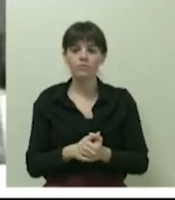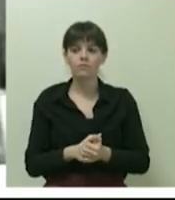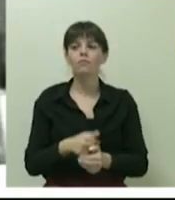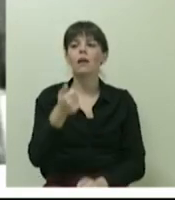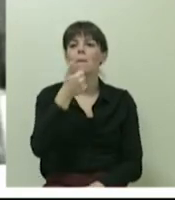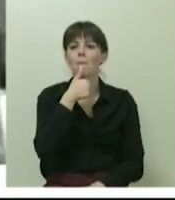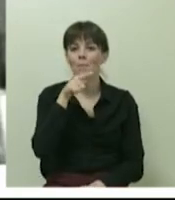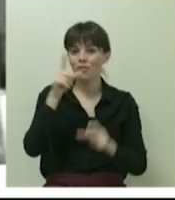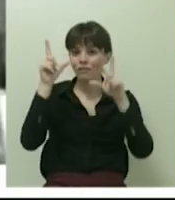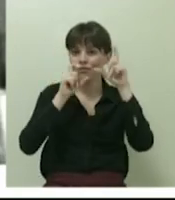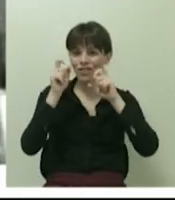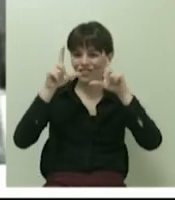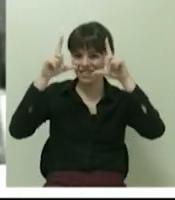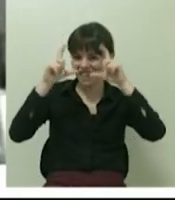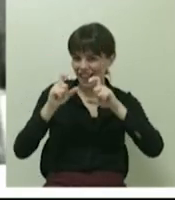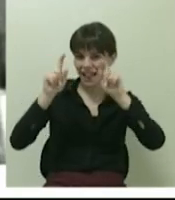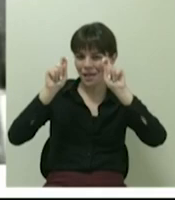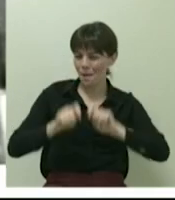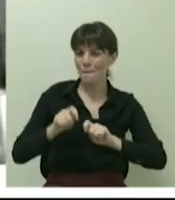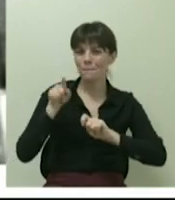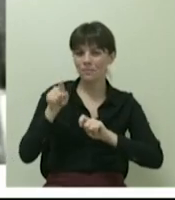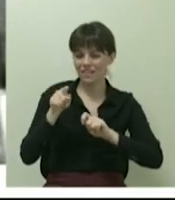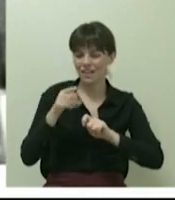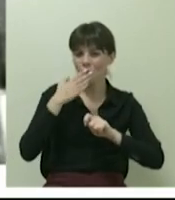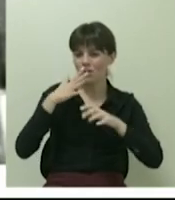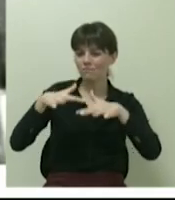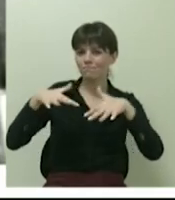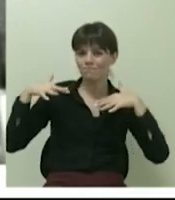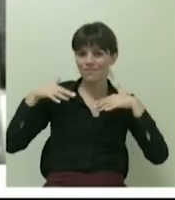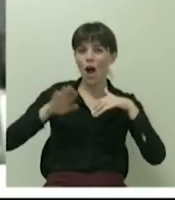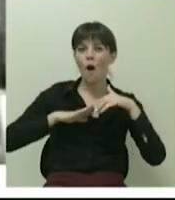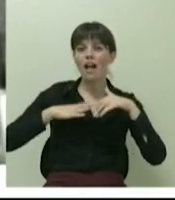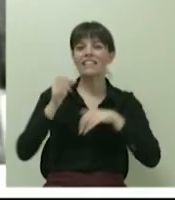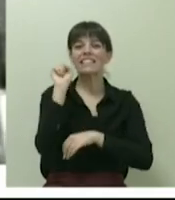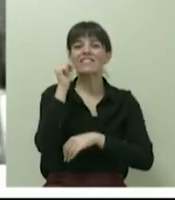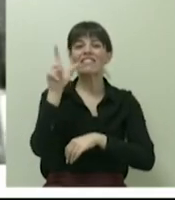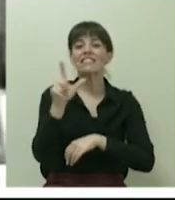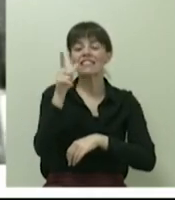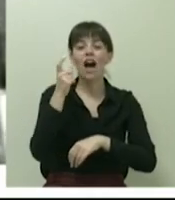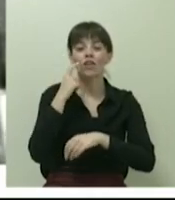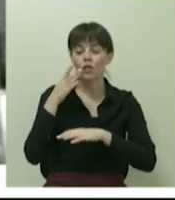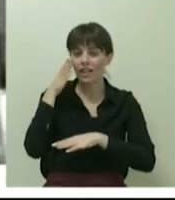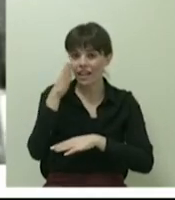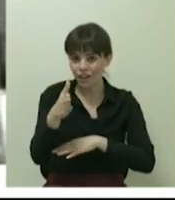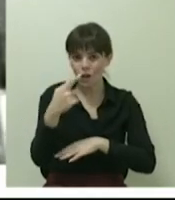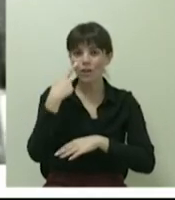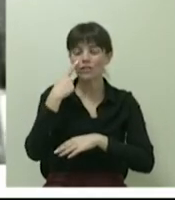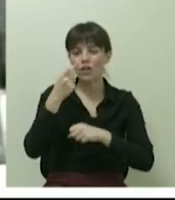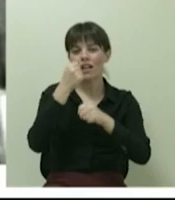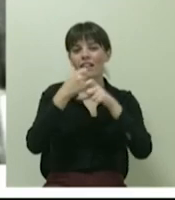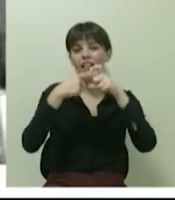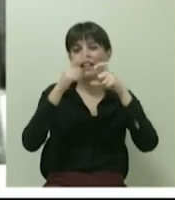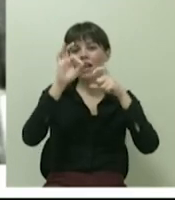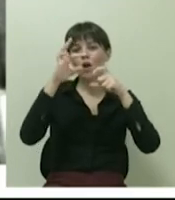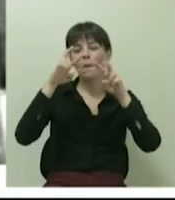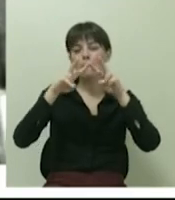Babam bu fotoğrafın çekildiği sınıfta öğrenciymiş. Sivas Lisesi'nde Atatürk gidiyor. Geometri dersi veriyor,